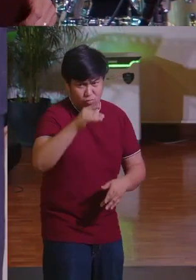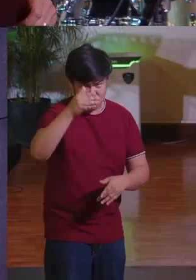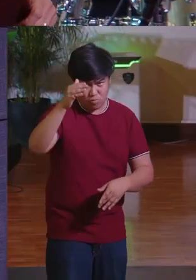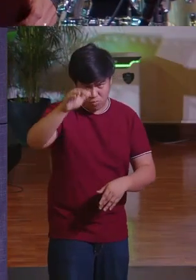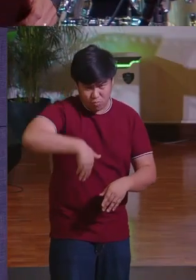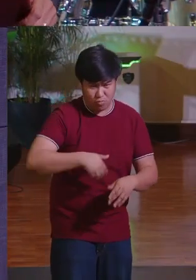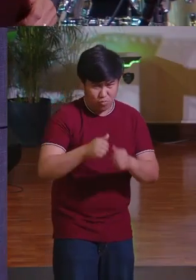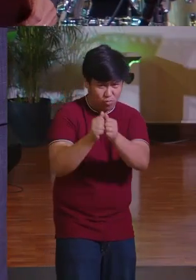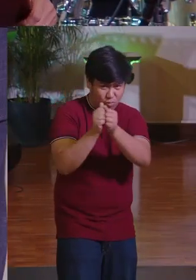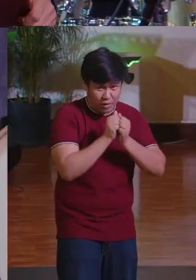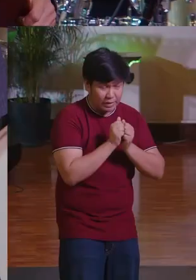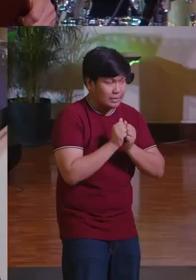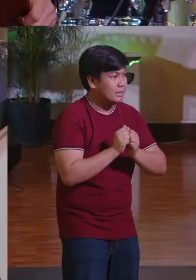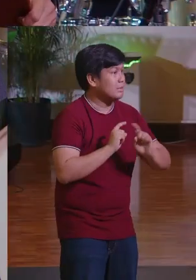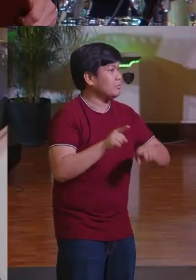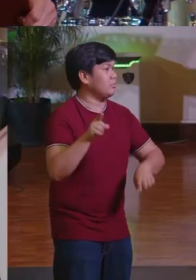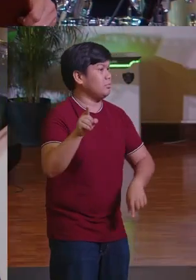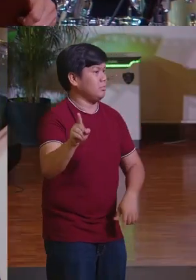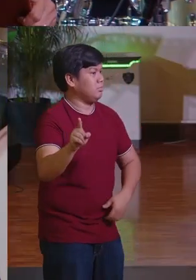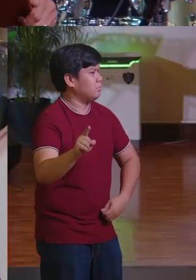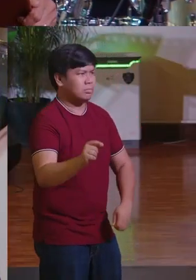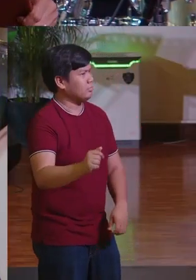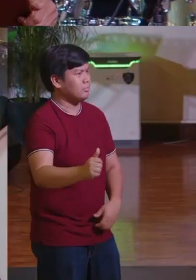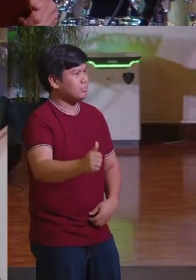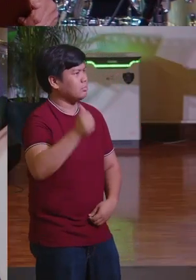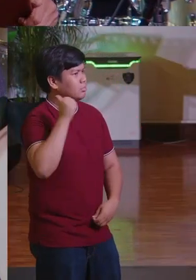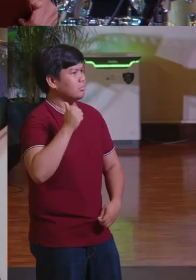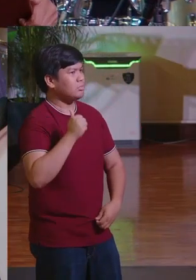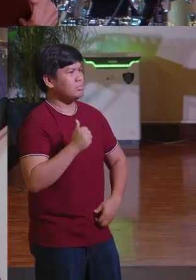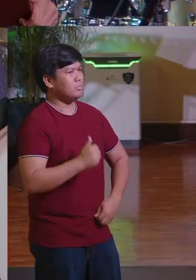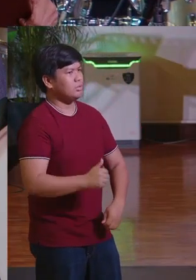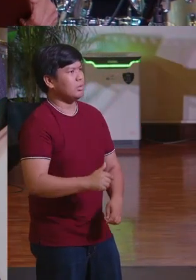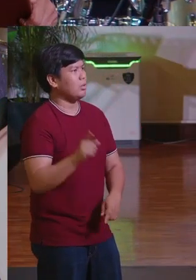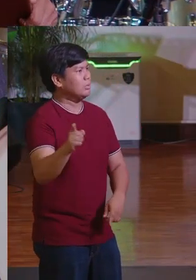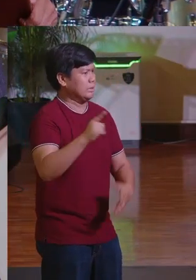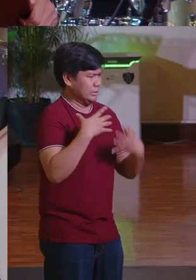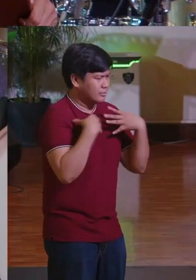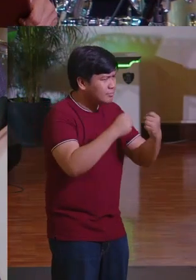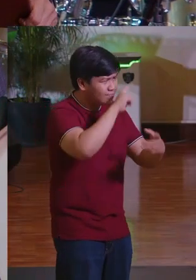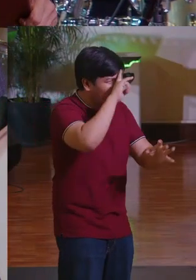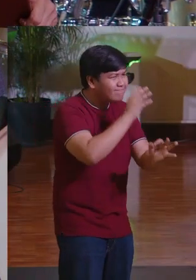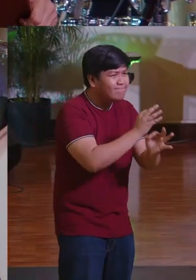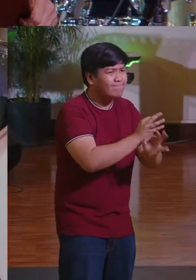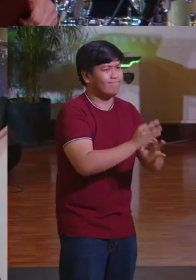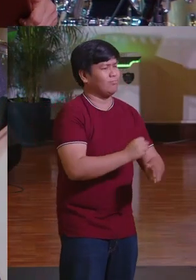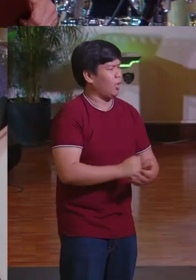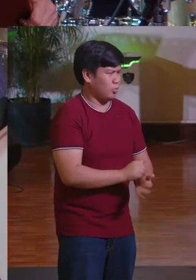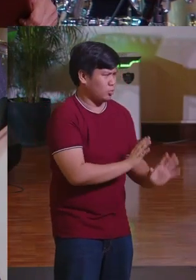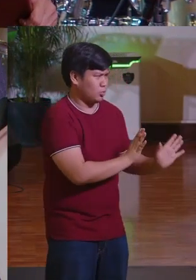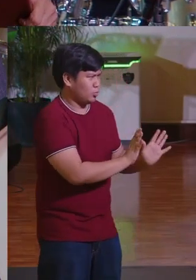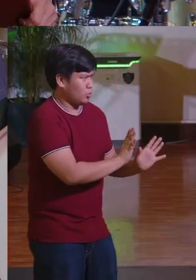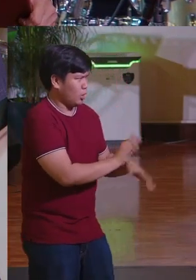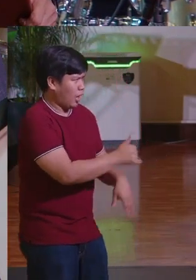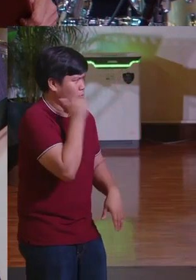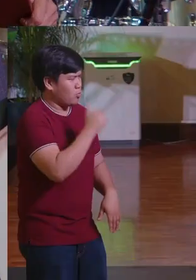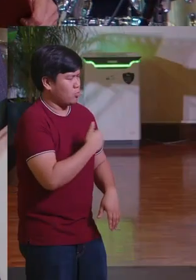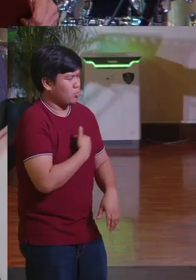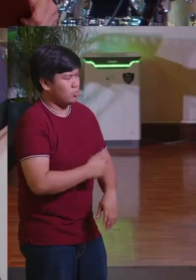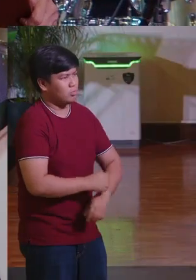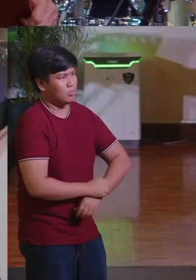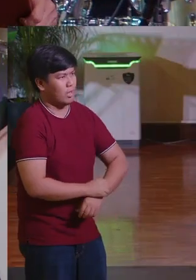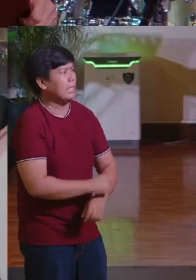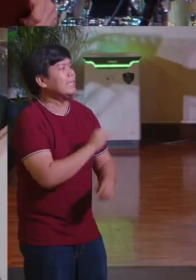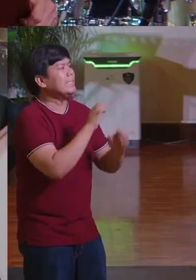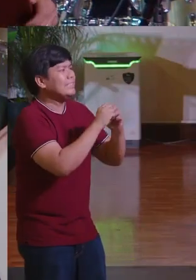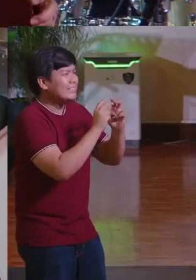sumama. Pero itong kasamang ito, talagang matindi ang kanyang paninindigan. Hindi ako sasama. Ayoko.